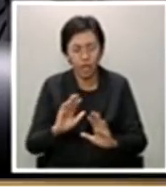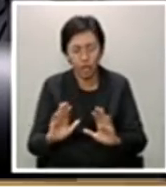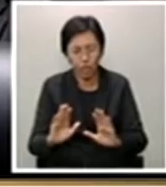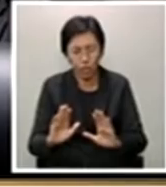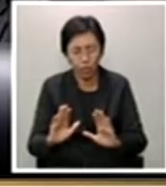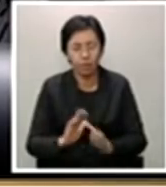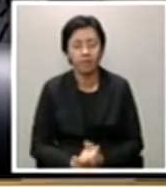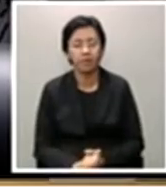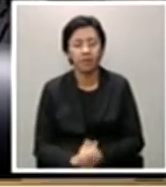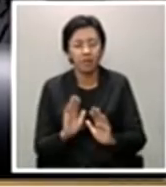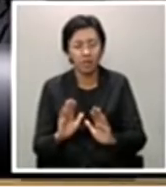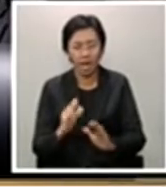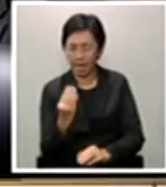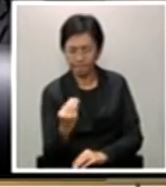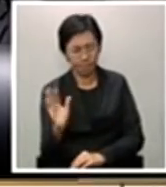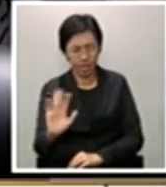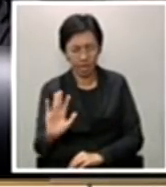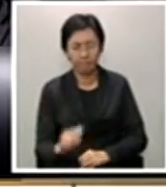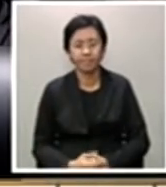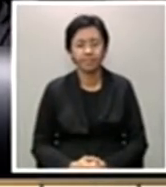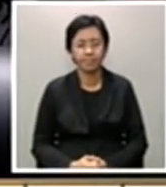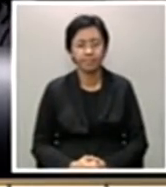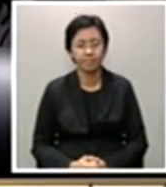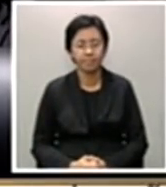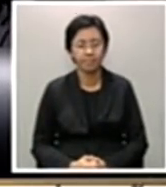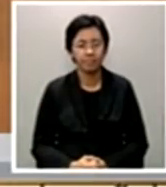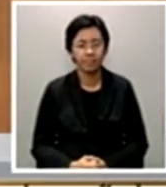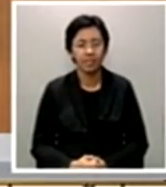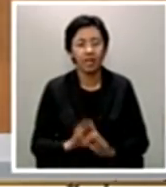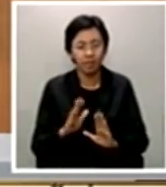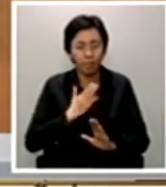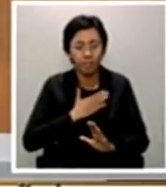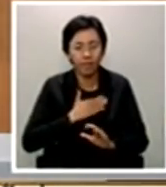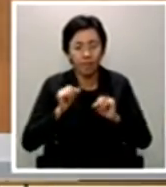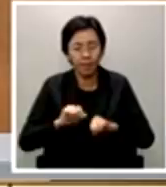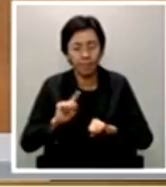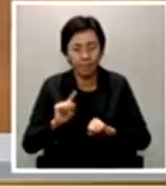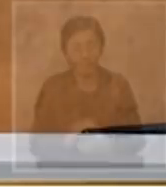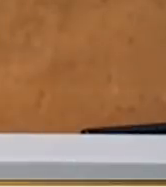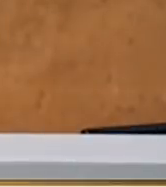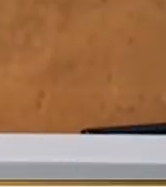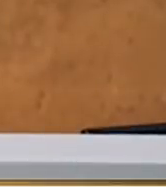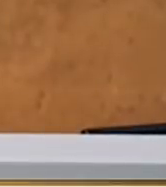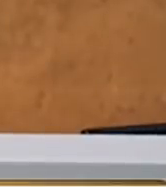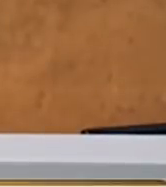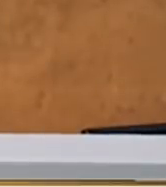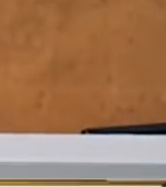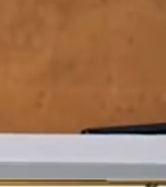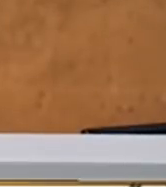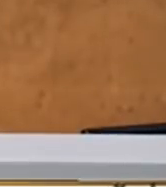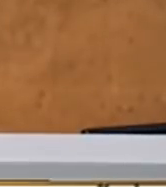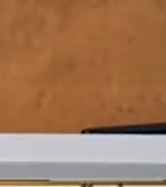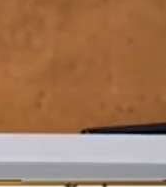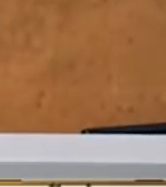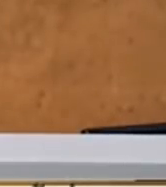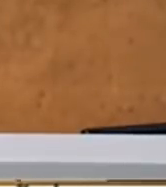านครับ ท่านปิดไมค์ผมไม่ได้นะครับ ท่านฟังว่าผมวินิจฉัยว่ายังไงเมื่อกี้ ท่านฟังผมให้จบนิดนึง